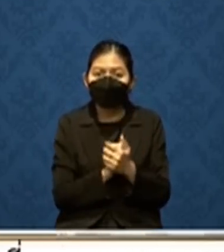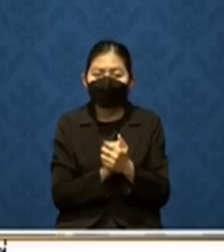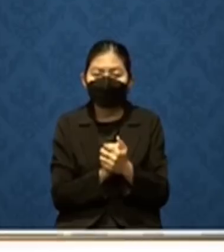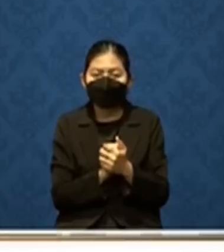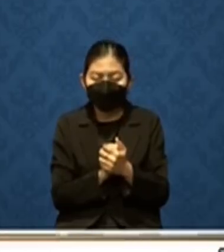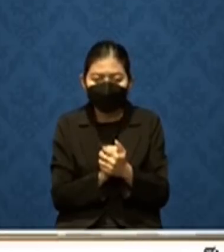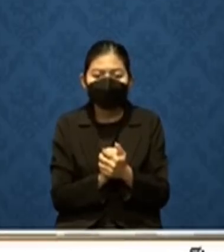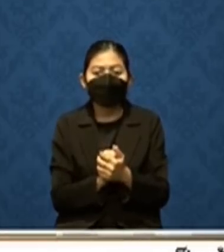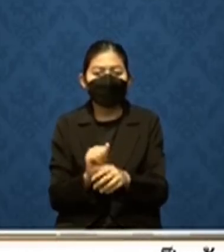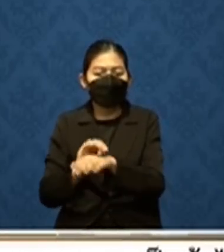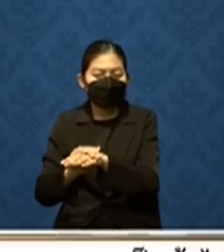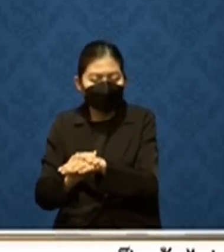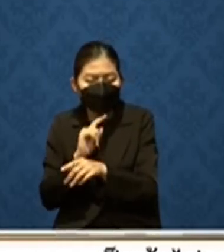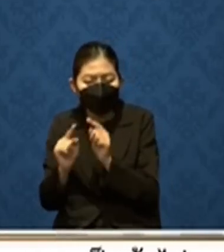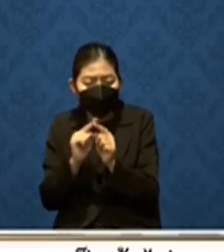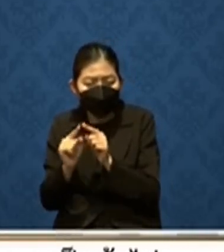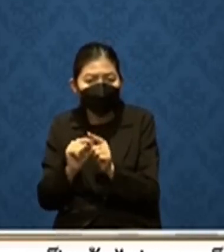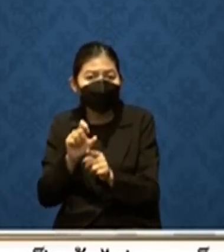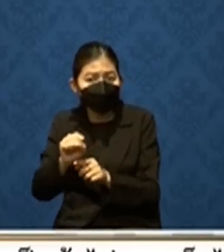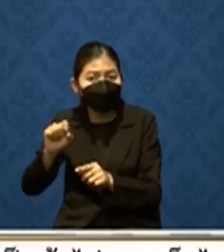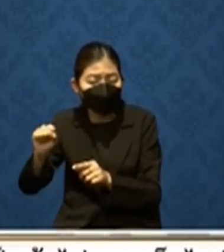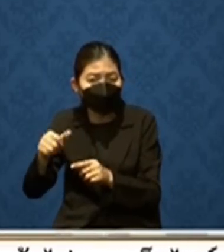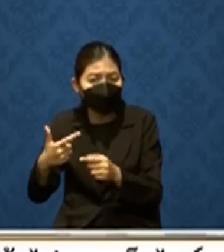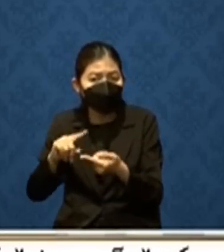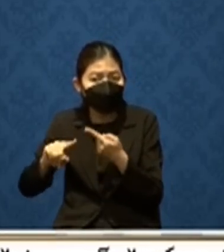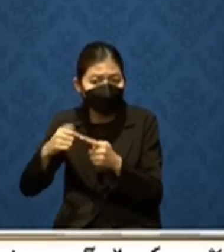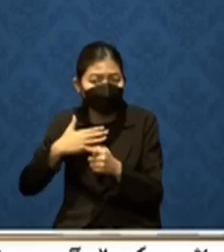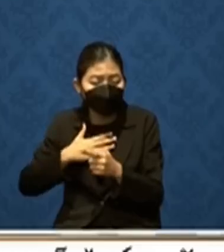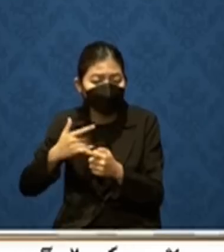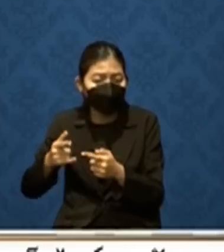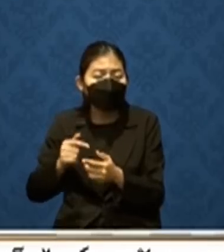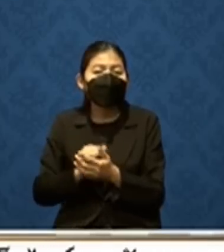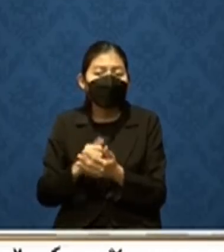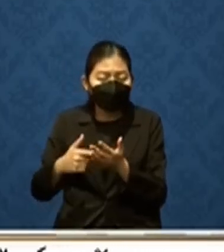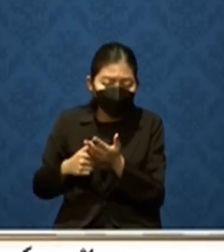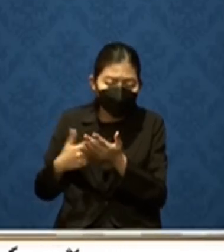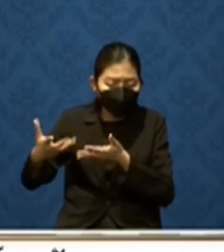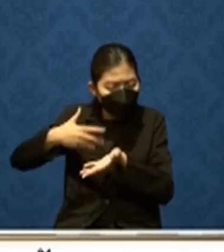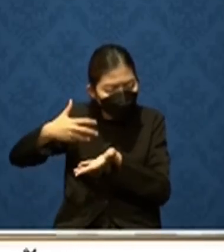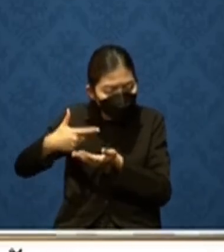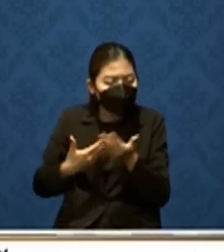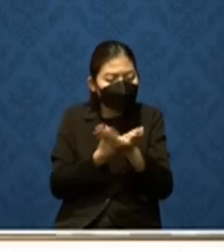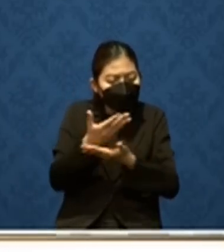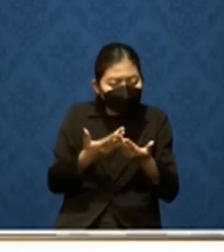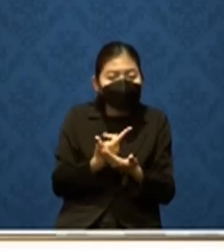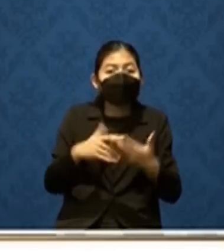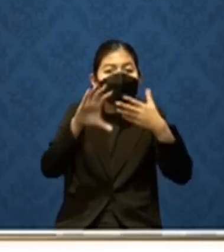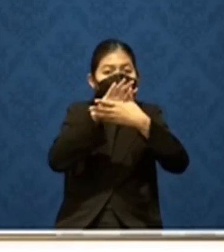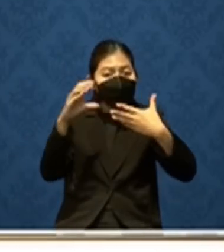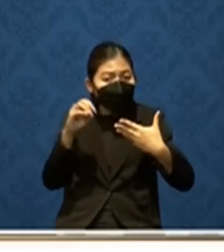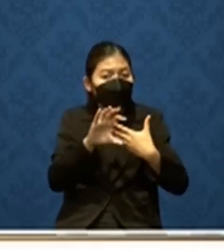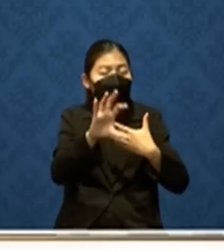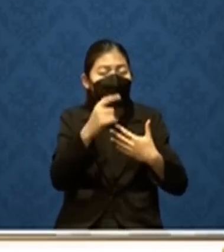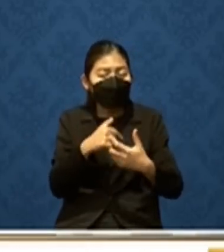ดูเพื่อนสมาชิกผมจะมาชี้เห็นตรงนี้เพื่อเอาหลักฐานข้อเท็จจริงมาประกอบกับสิ่งที่ผมได้เปิดประเด็นเอาไว้